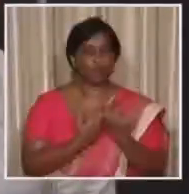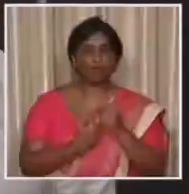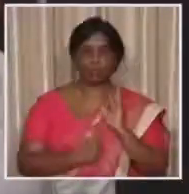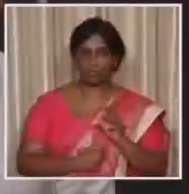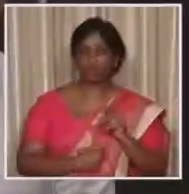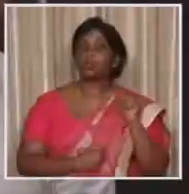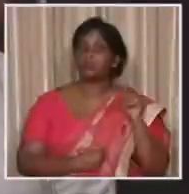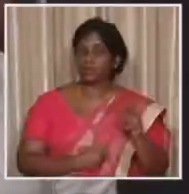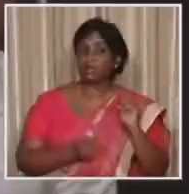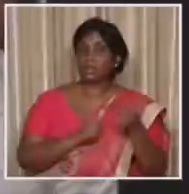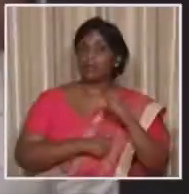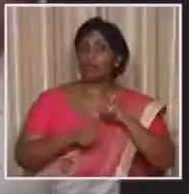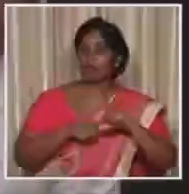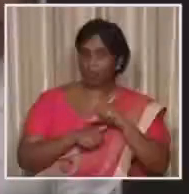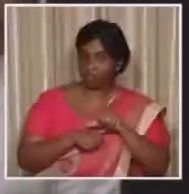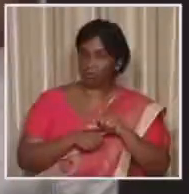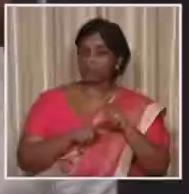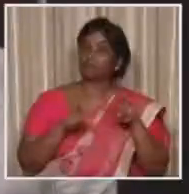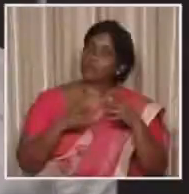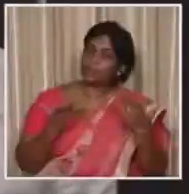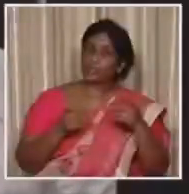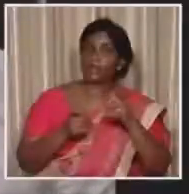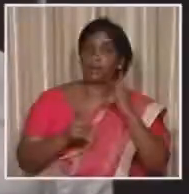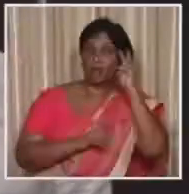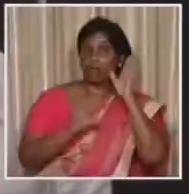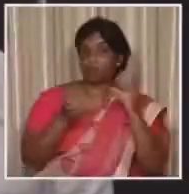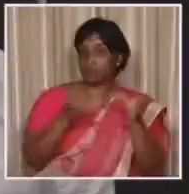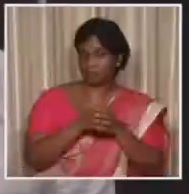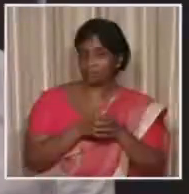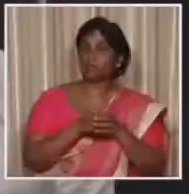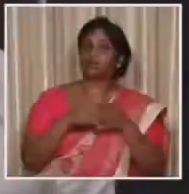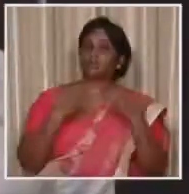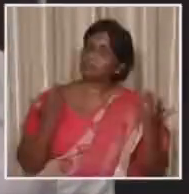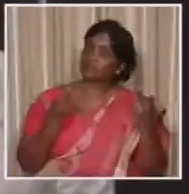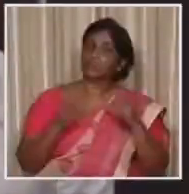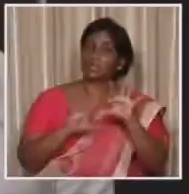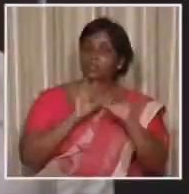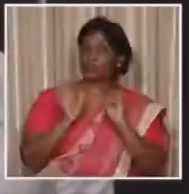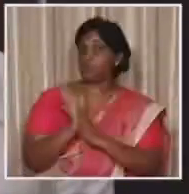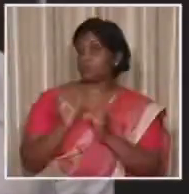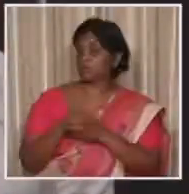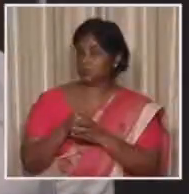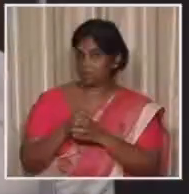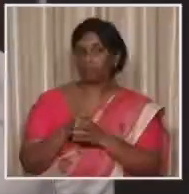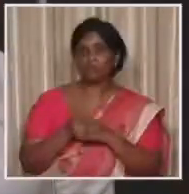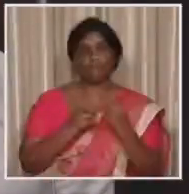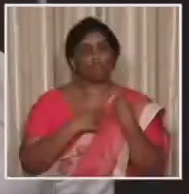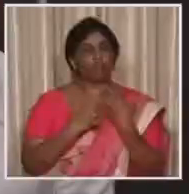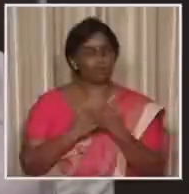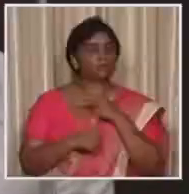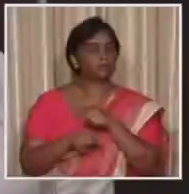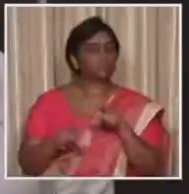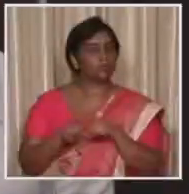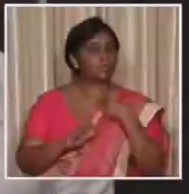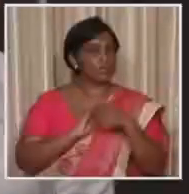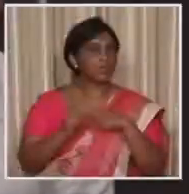ගන්නවද? ඒකට ක්‍රිකට් ආයතන වෙන්න ඕනේ, එහෙම නැත්නම් ක්‍රිකට් මැනේජ්මන්ට් එක වෙන්න ඕනේ, එහෙම නැත්නම් සිලෙක්ෂන් කමිටිය වෙන්න ඕනේ බාර ගන්න ඕනේ. ඒ නිසා